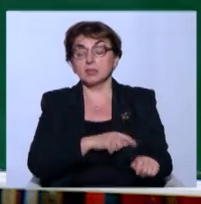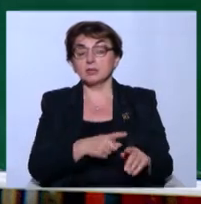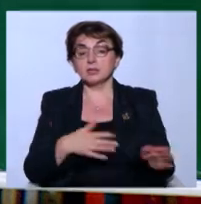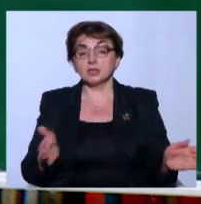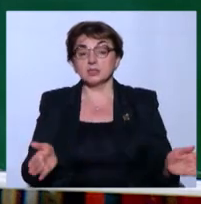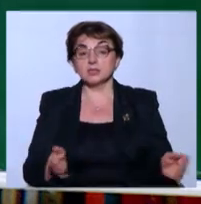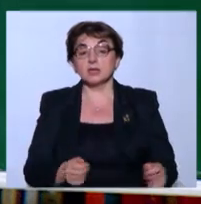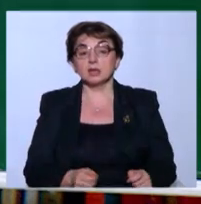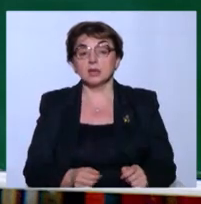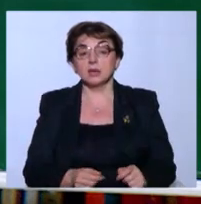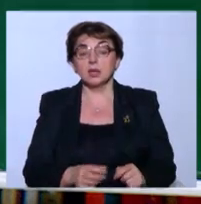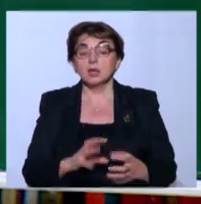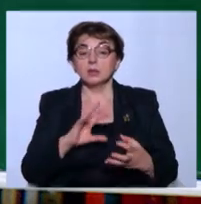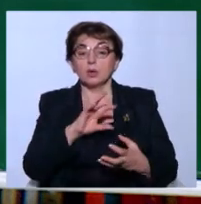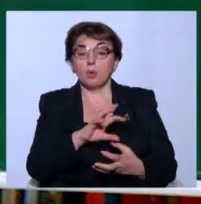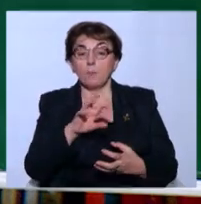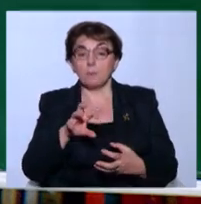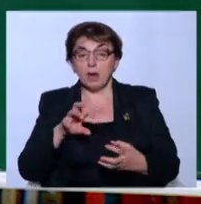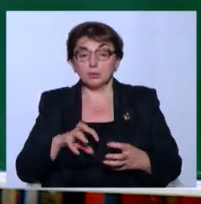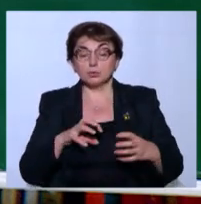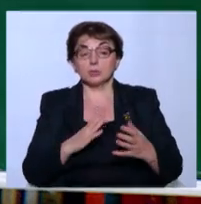სიგრძისა და კომპაქტურად არის